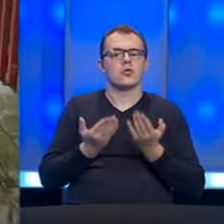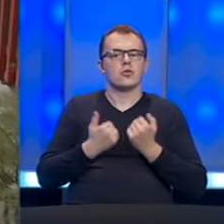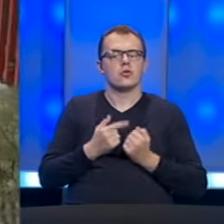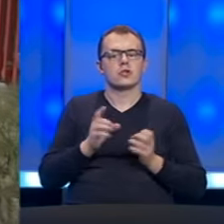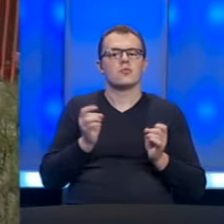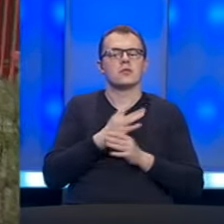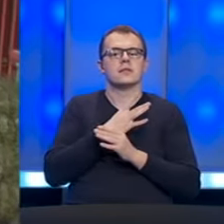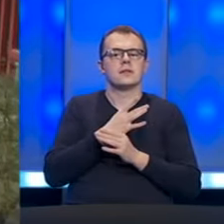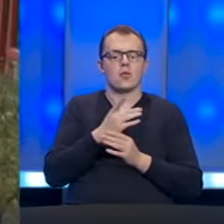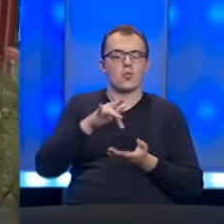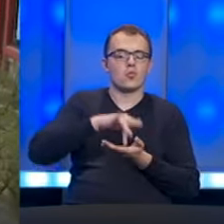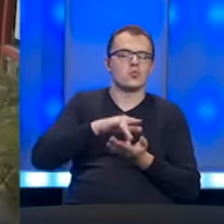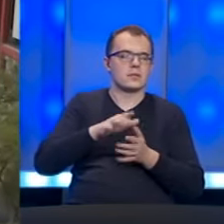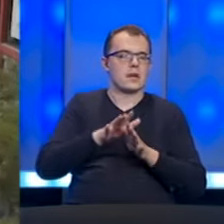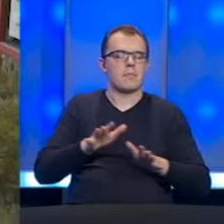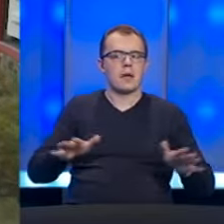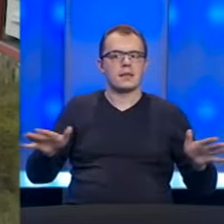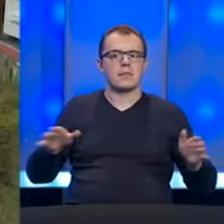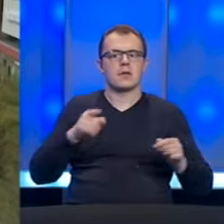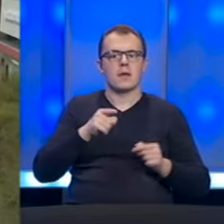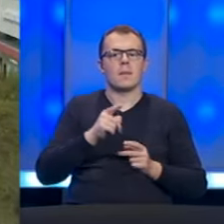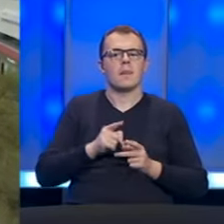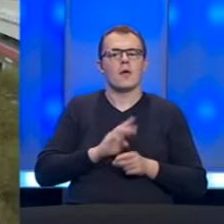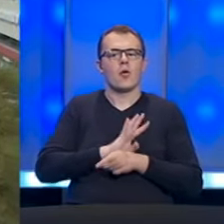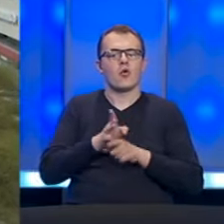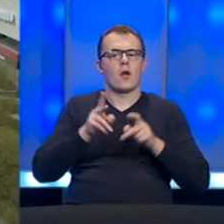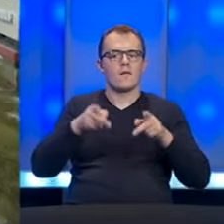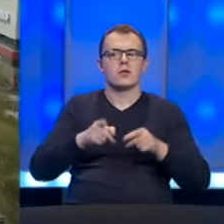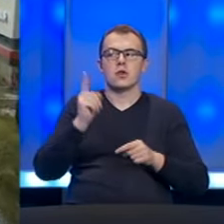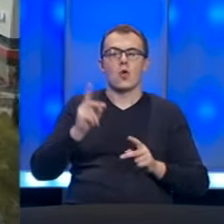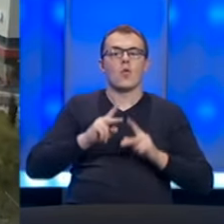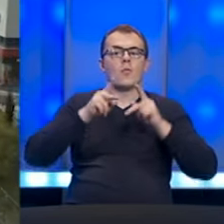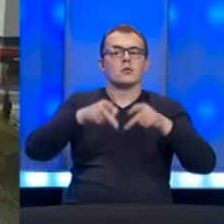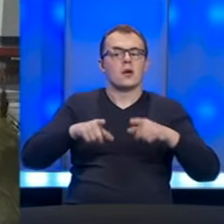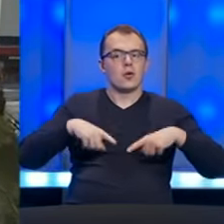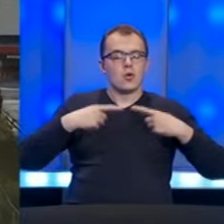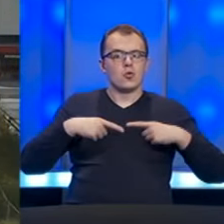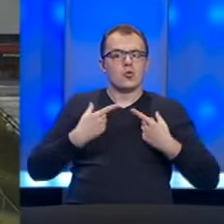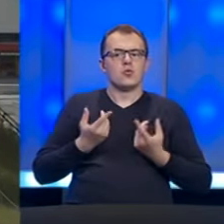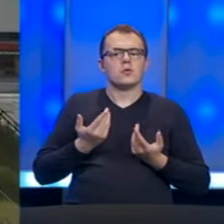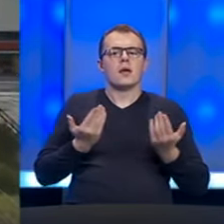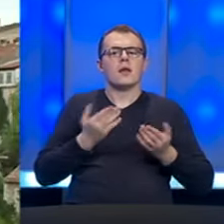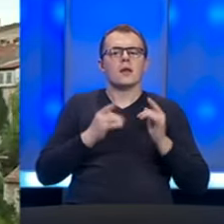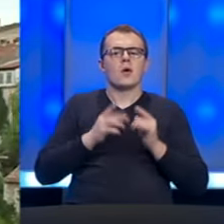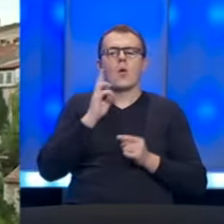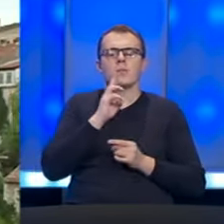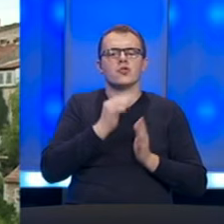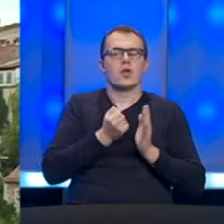sred pandemije koronavirusa. U Mostaru je jutros, pa hajmo reći, neki uobičajen broj